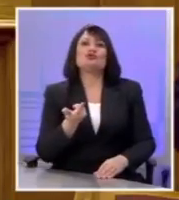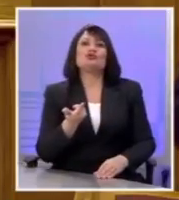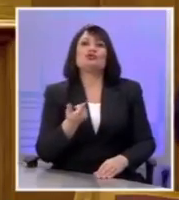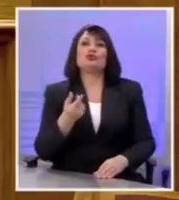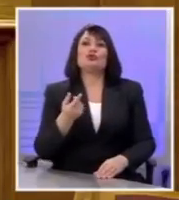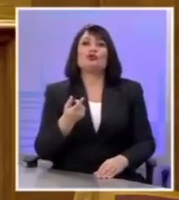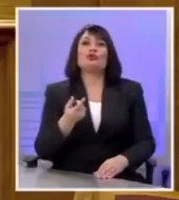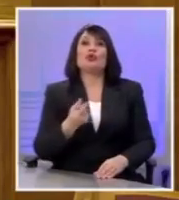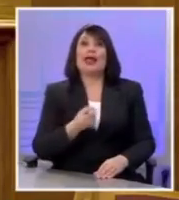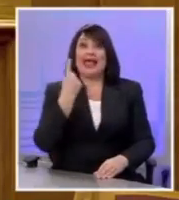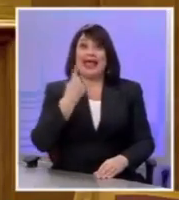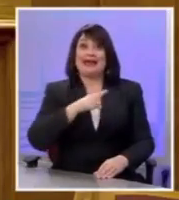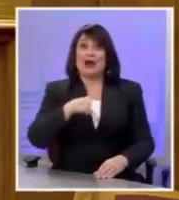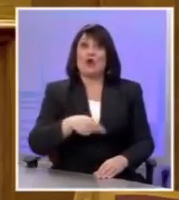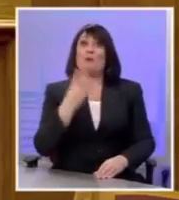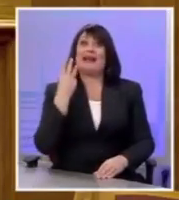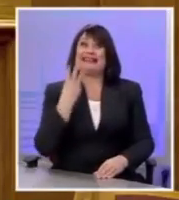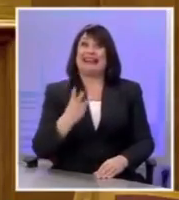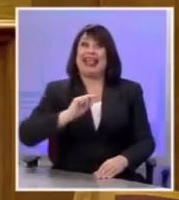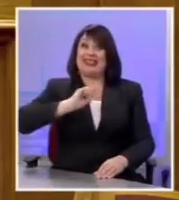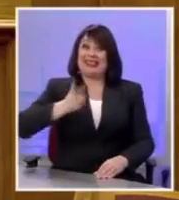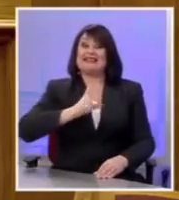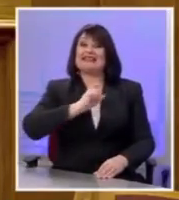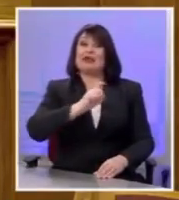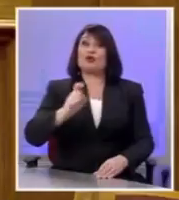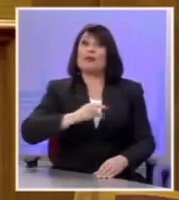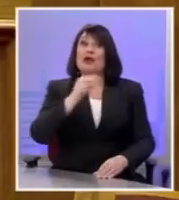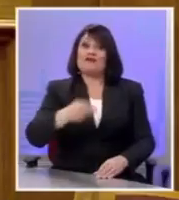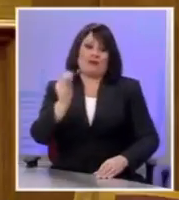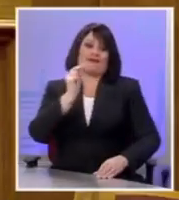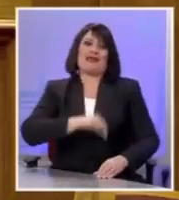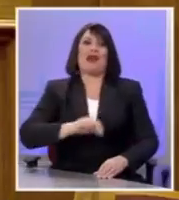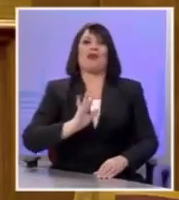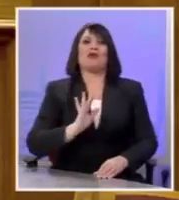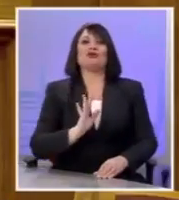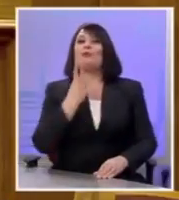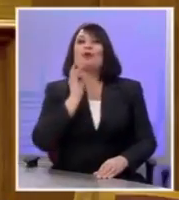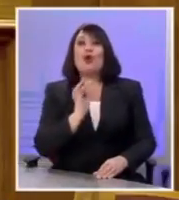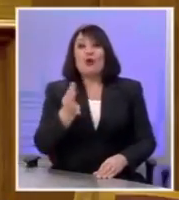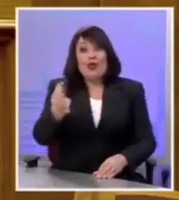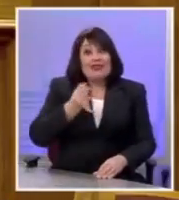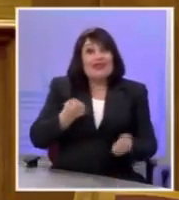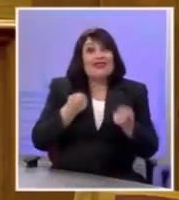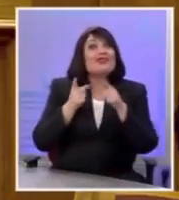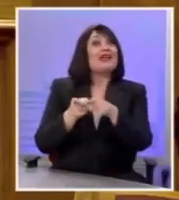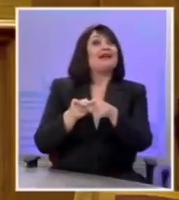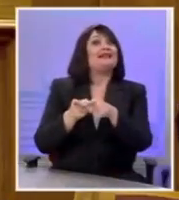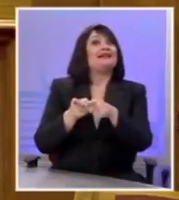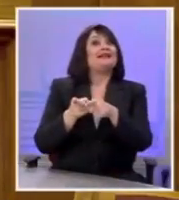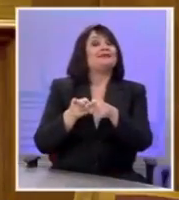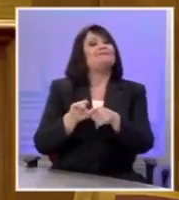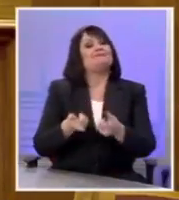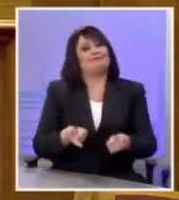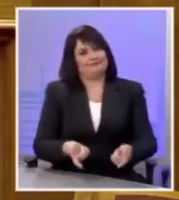είπατε. 1,3 δις. 1,3 δις, γιατί δεν κάναμε αυτό που μας προτείνε.